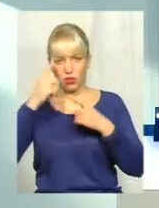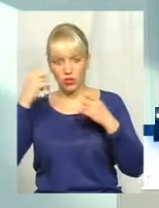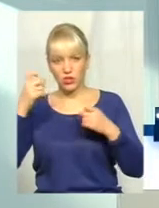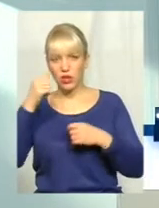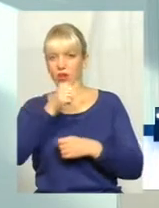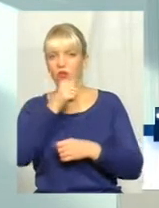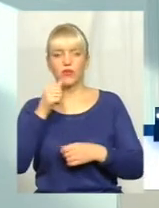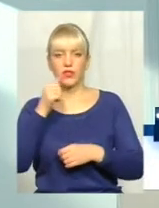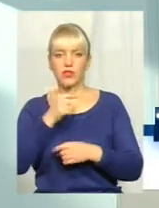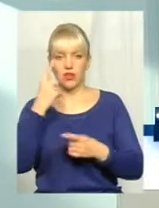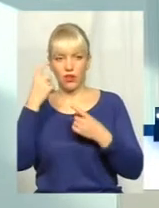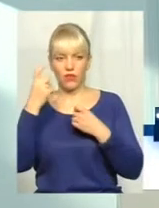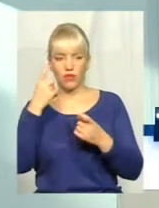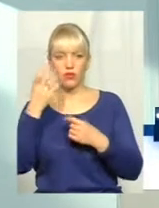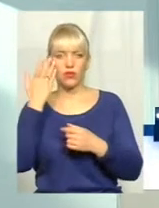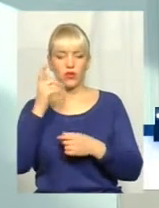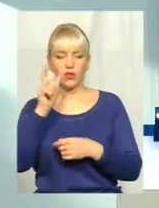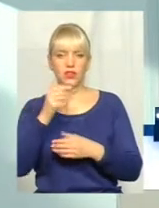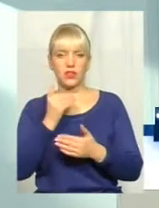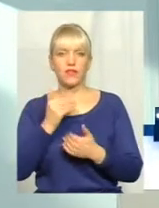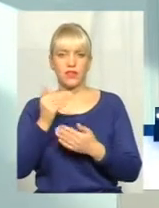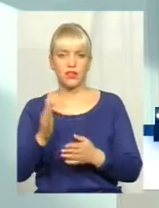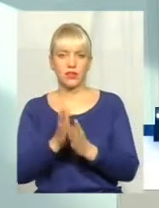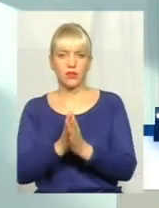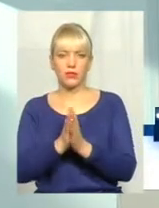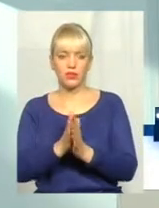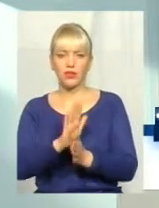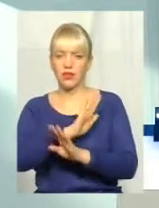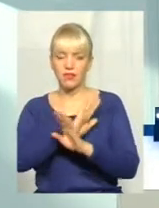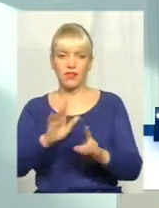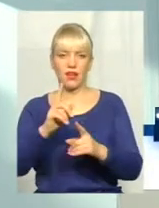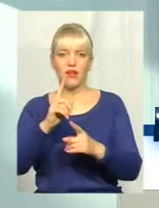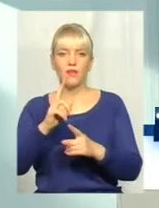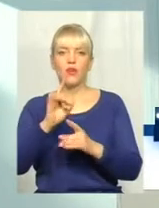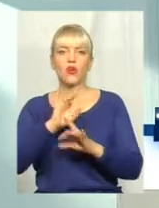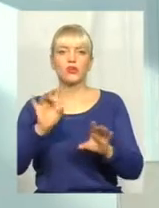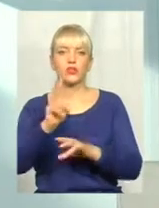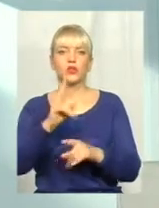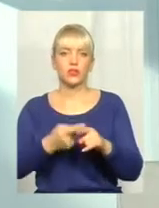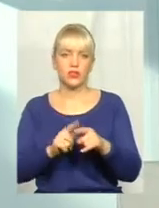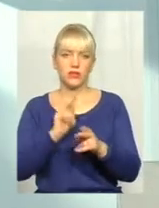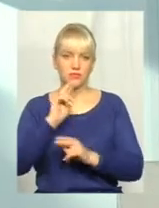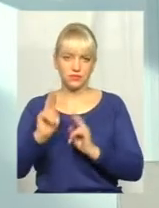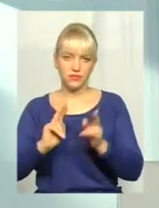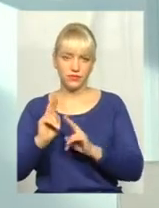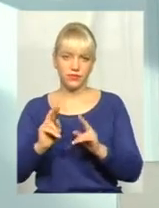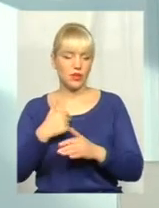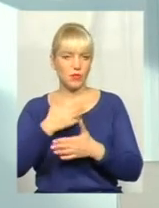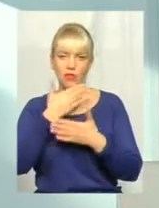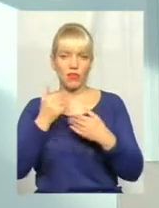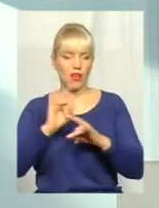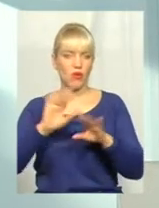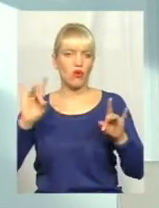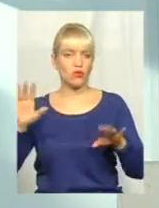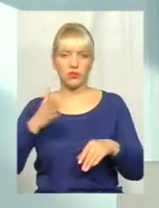конфіденційна інформація у тих випадках, коли людина зверталась і просила не розголошувати дані про себе. Ми не розголошуємо,